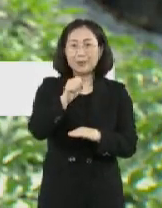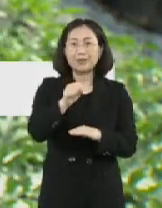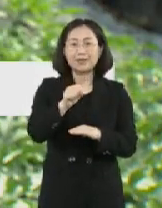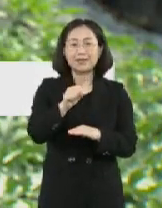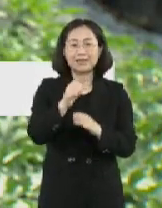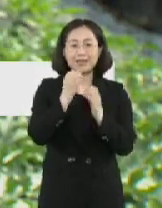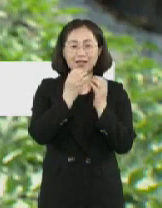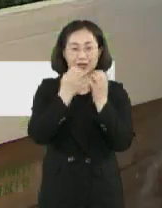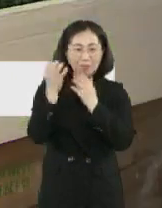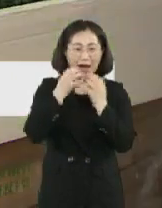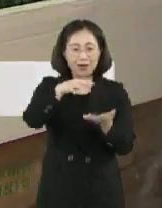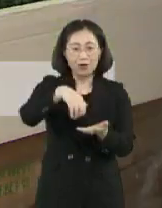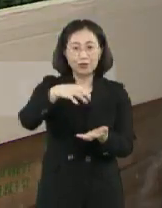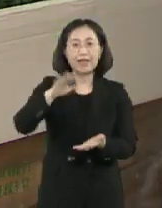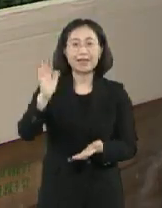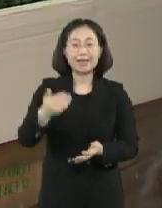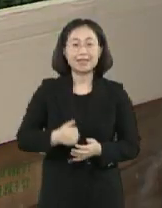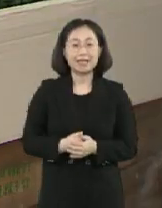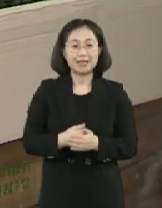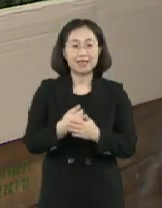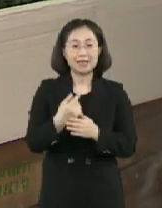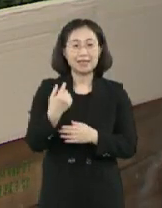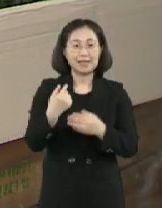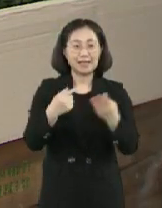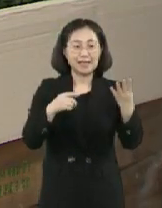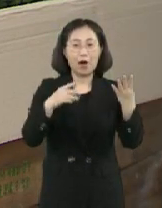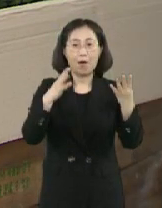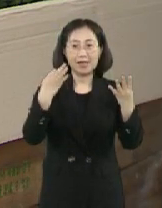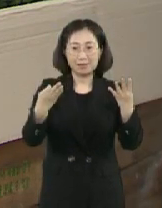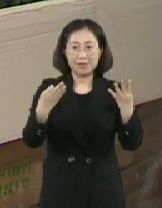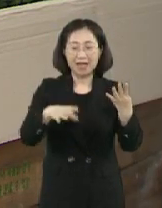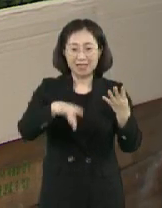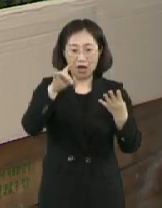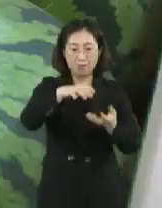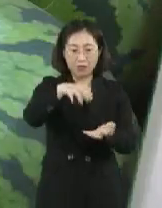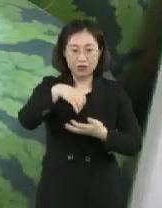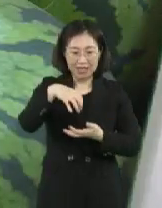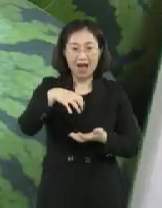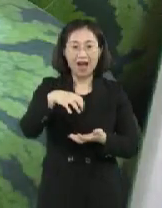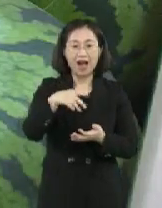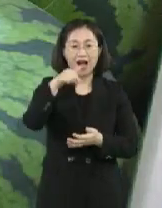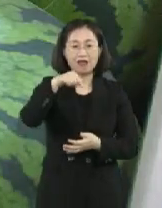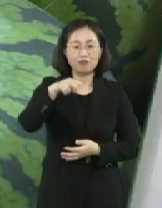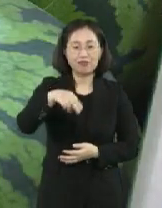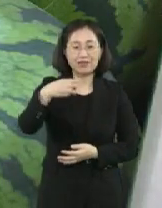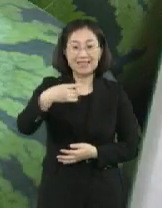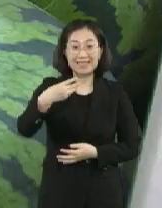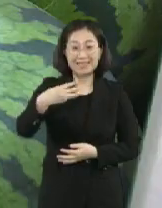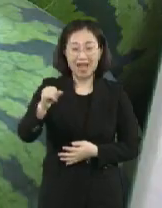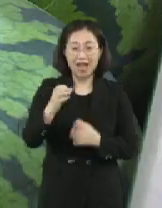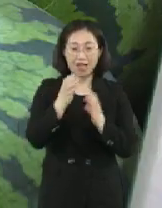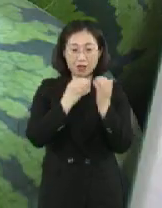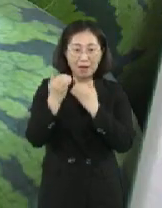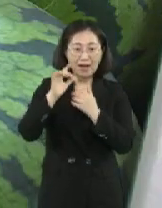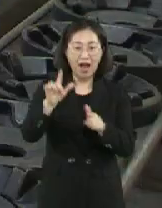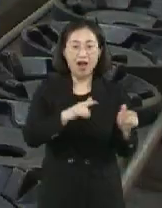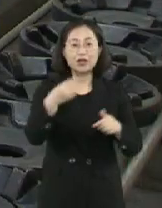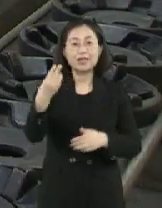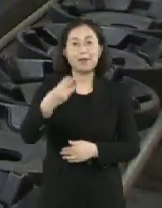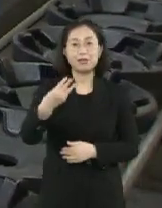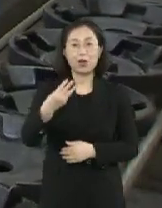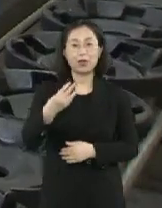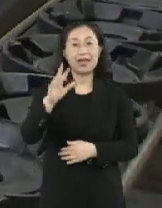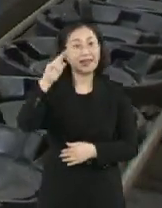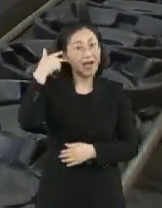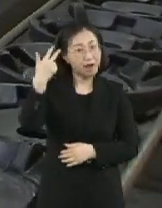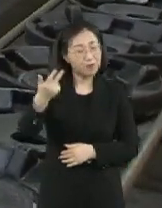있게끔 되었습니다. 지난 14일 첫 수확을 시작한 부여 굿들의 수박은 요즘 하루 3천여 통,